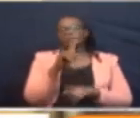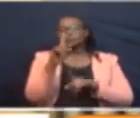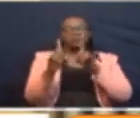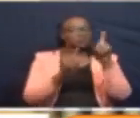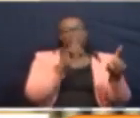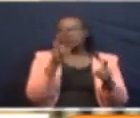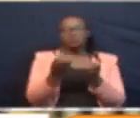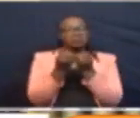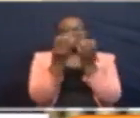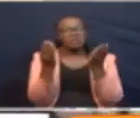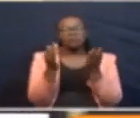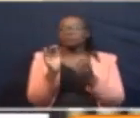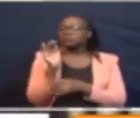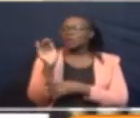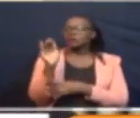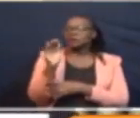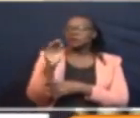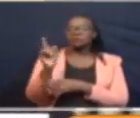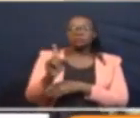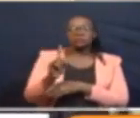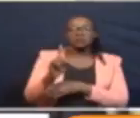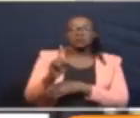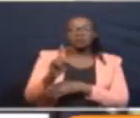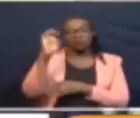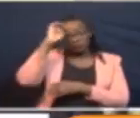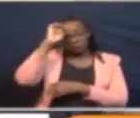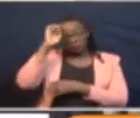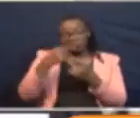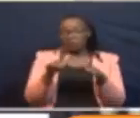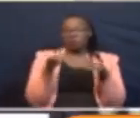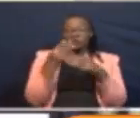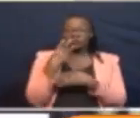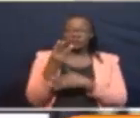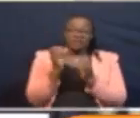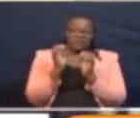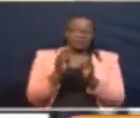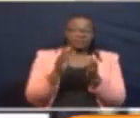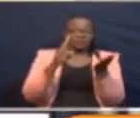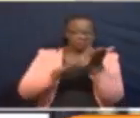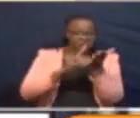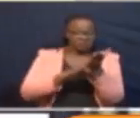na kuelekezewa Wizara ya Elimu, ni swala la kusubiri kuona iwapo mapendekezo ya Amina mara hii